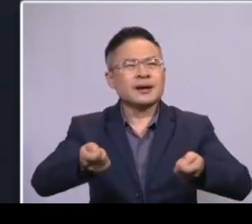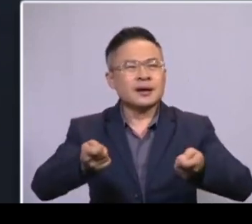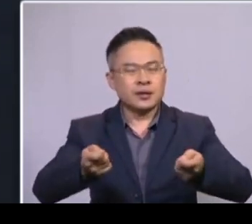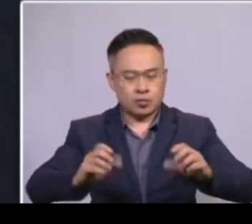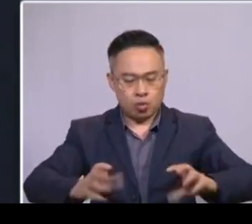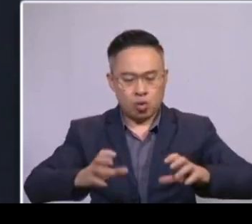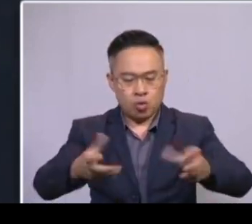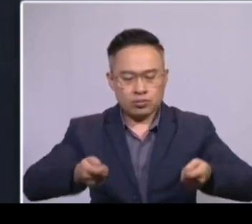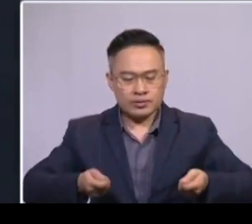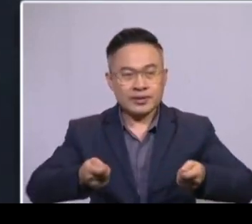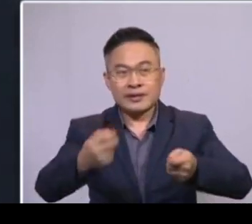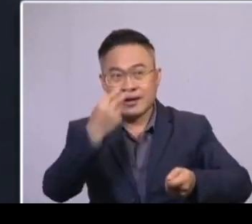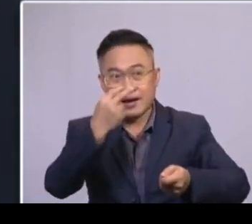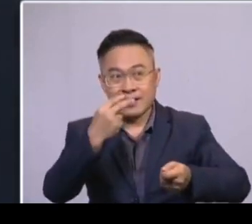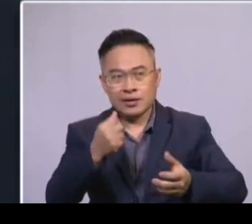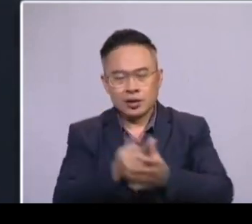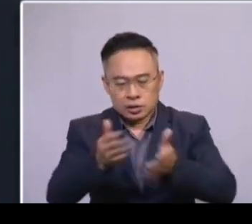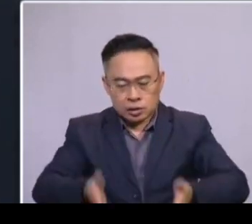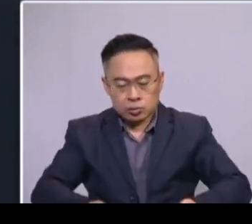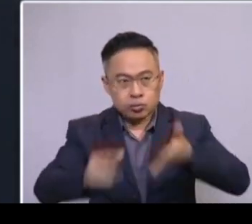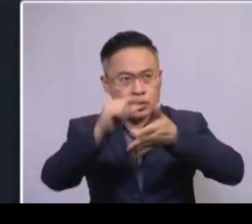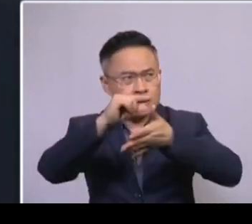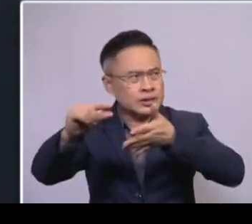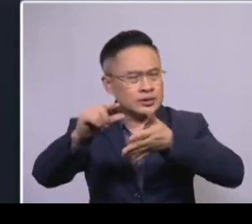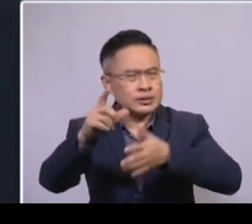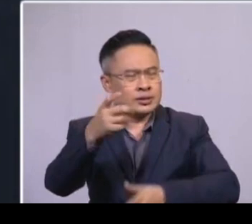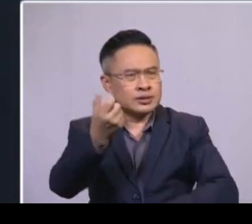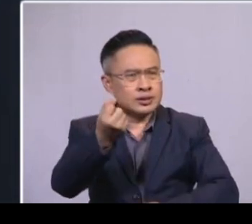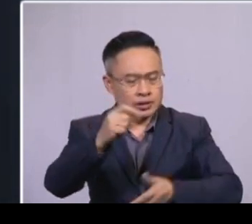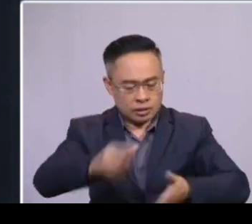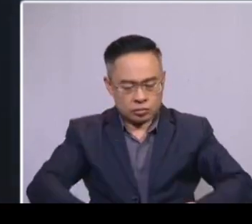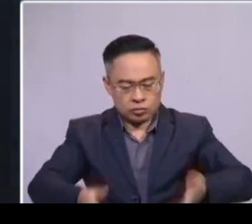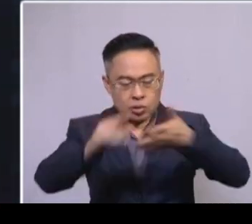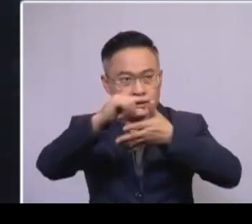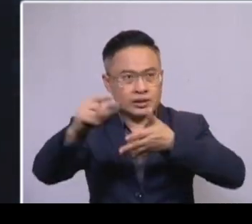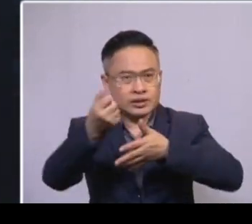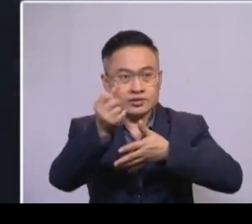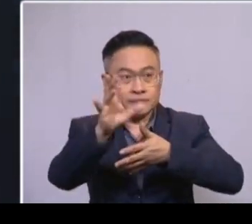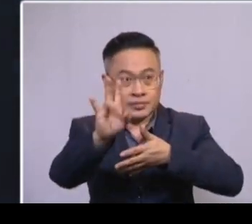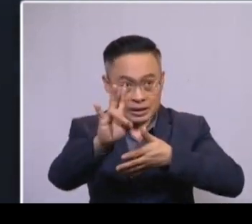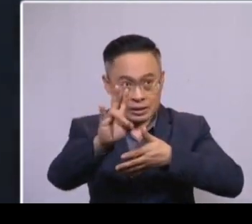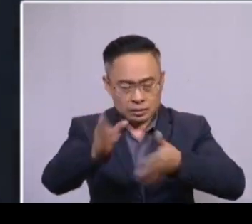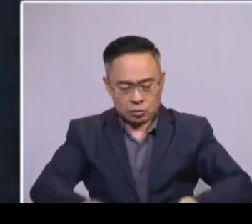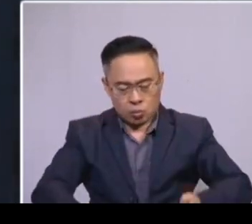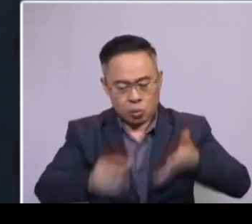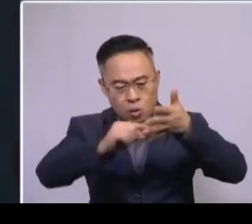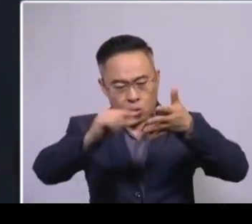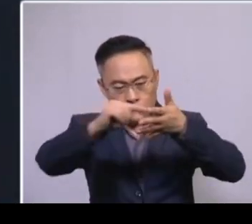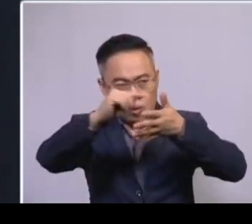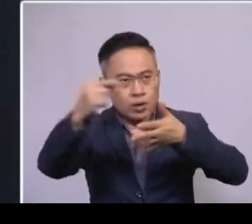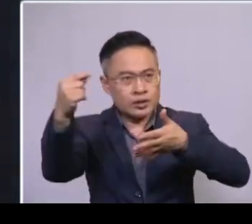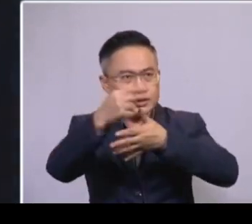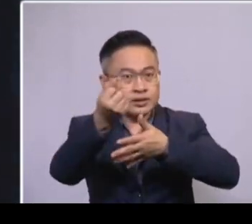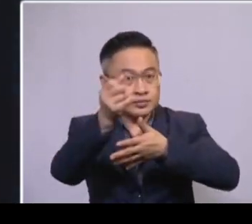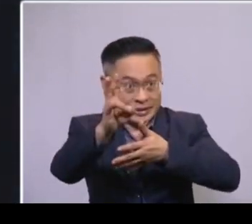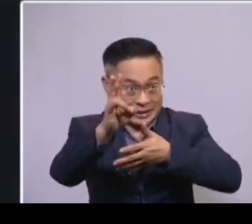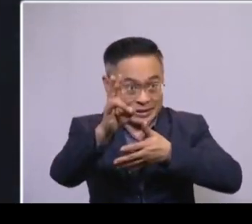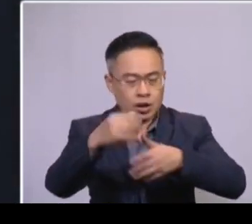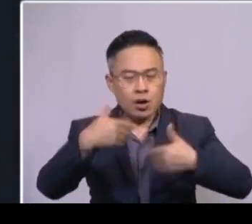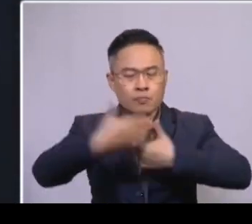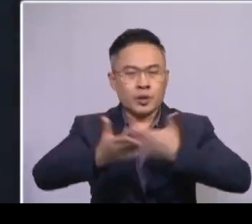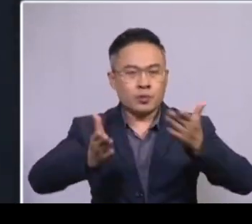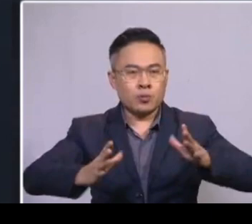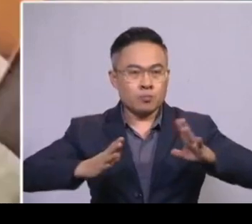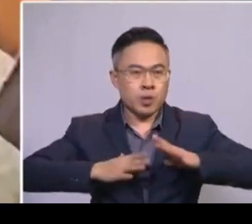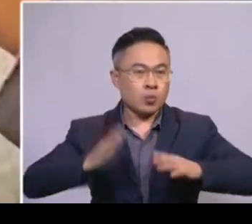ถ่าย 2คนเห็นมั้ยฮะเห็นรถของโรงแรมนะครับเป็นรถขนกระเป๋าแล้วก็มีกล่องพลาสติกขนาดใหญ่เลยคลุมผ้าออกมาจากห้อง